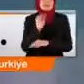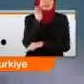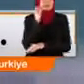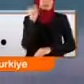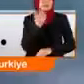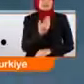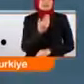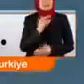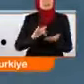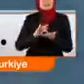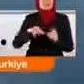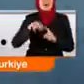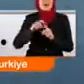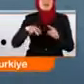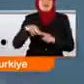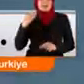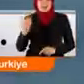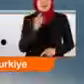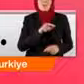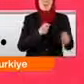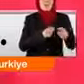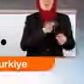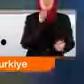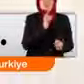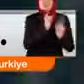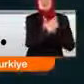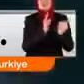Kınalıada Bostancı seferini yapan vapur du